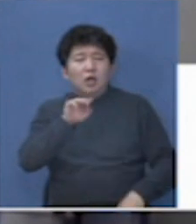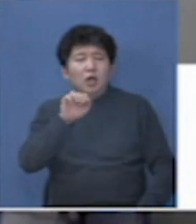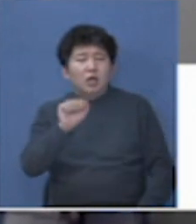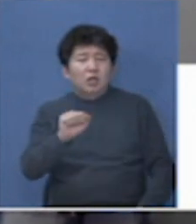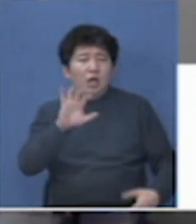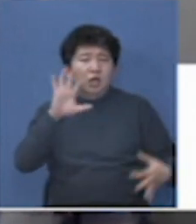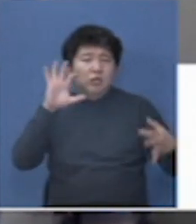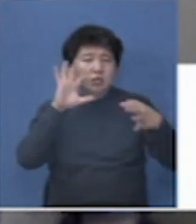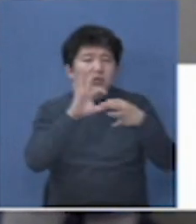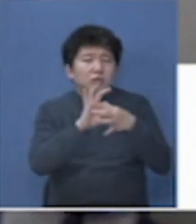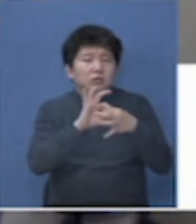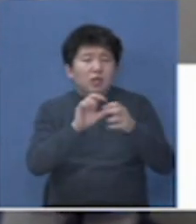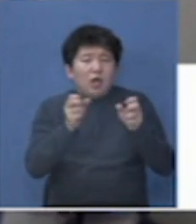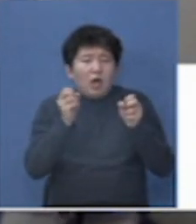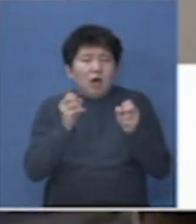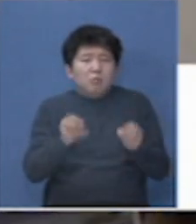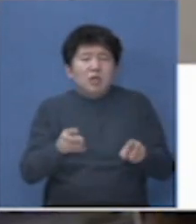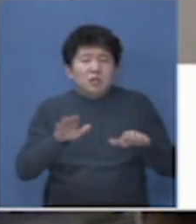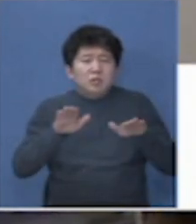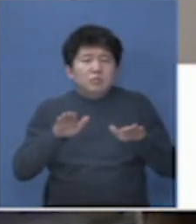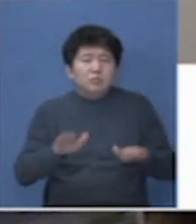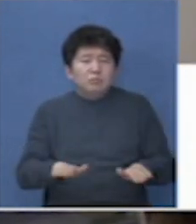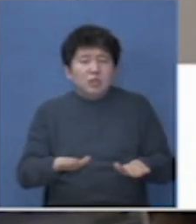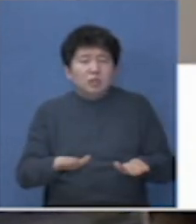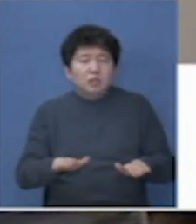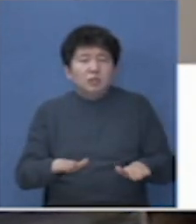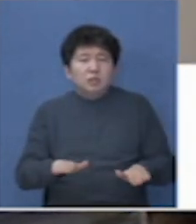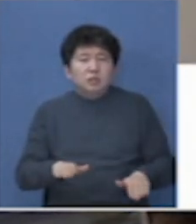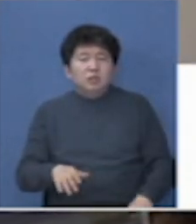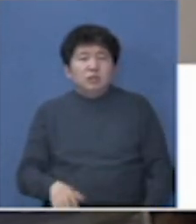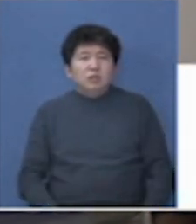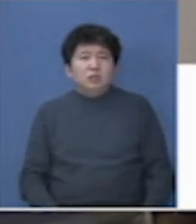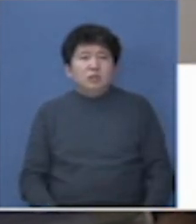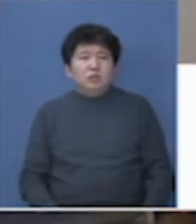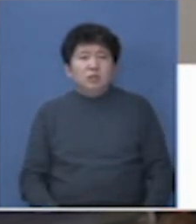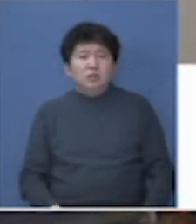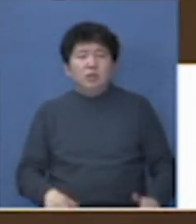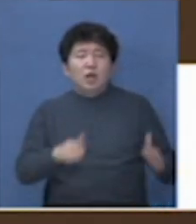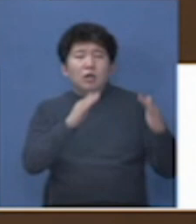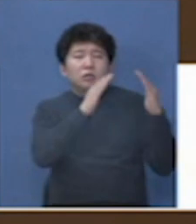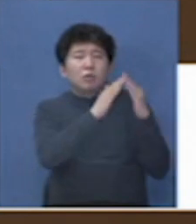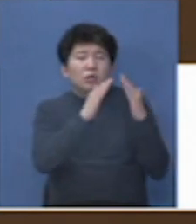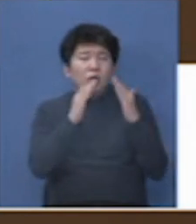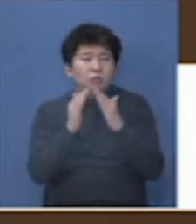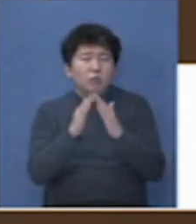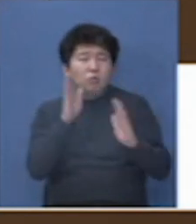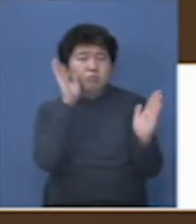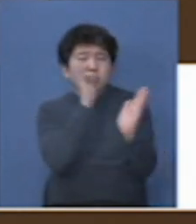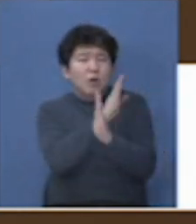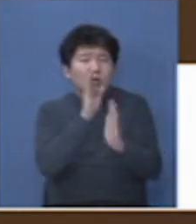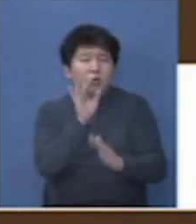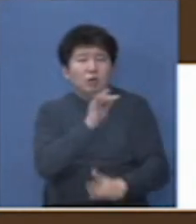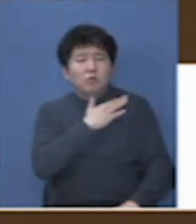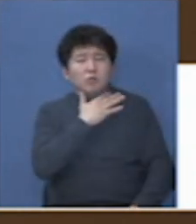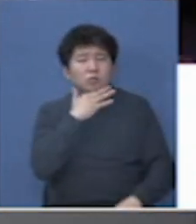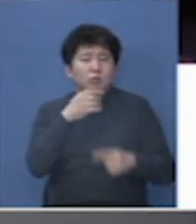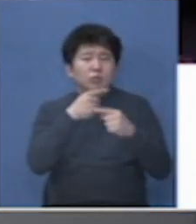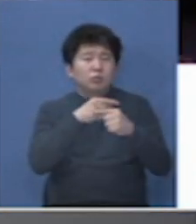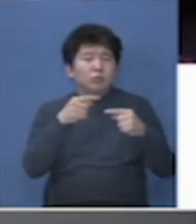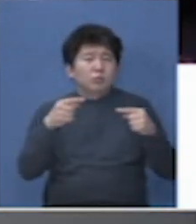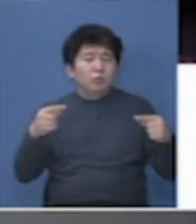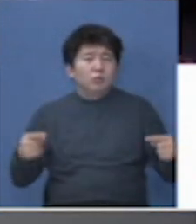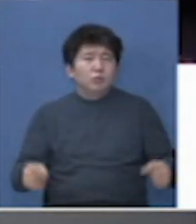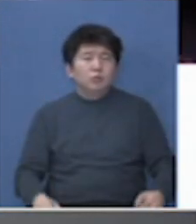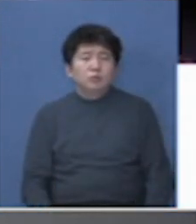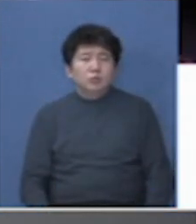опасных объектов, объектов инфраструктуры, учреждений, жилой застройки, рельефа, метеоусловий и многое другое. В